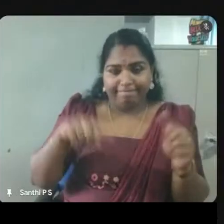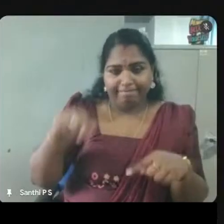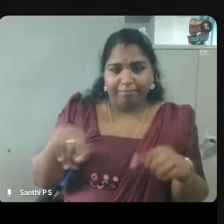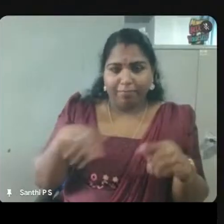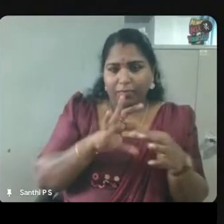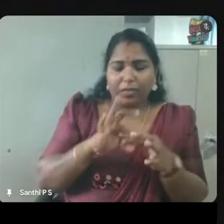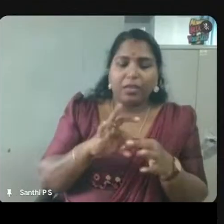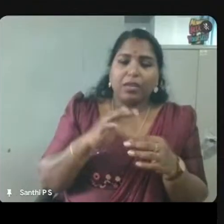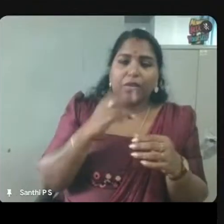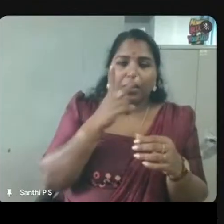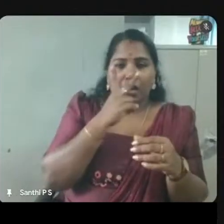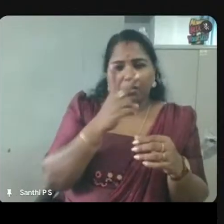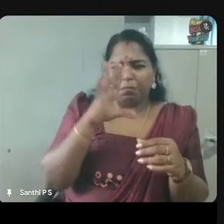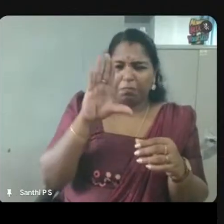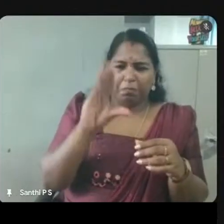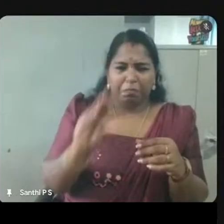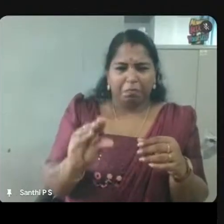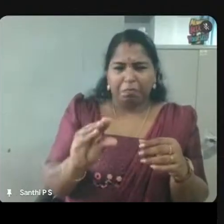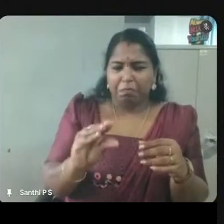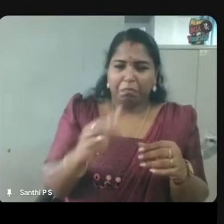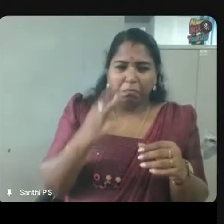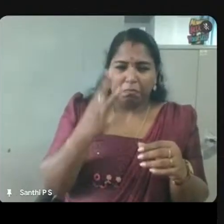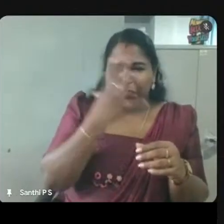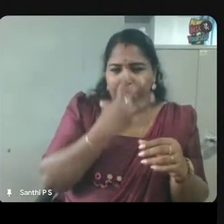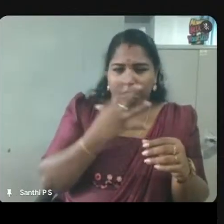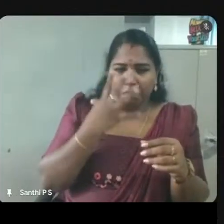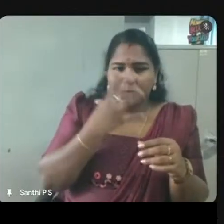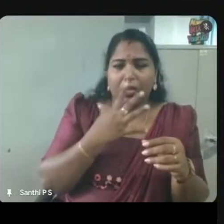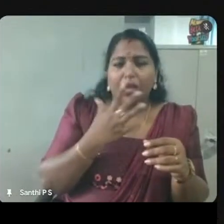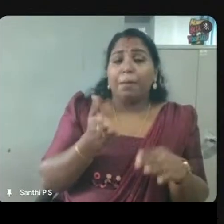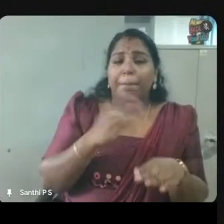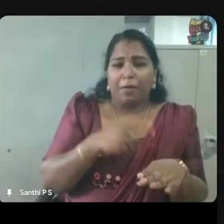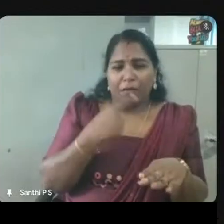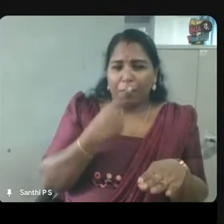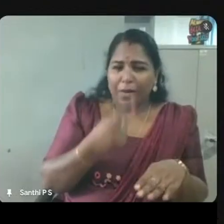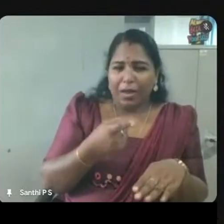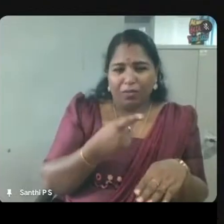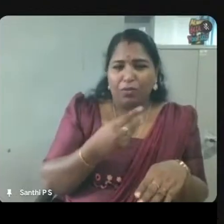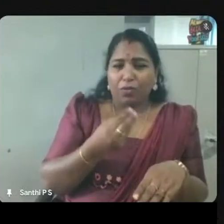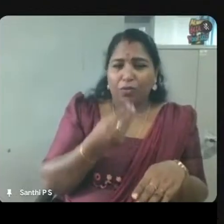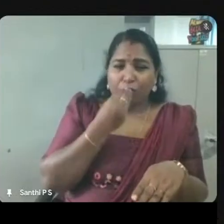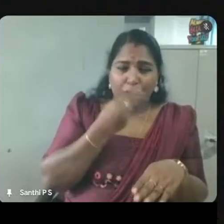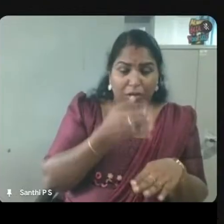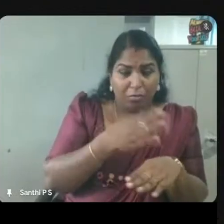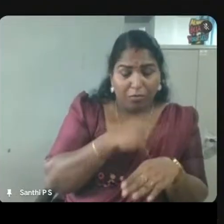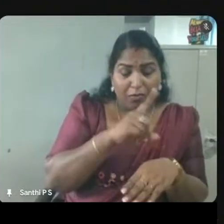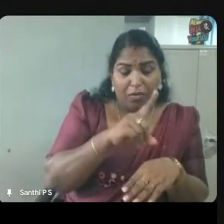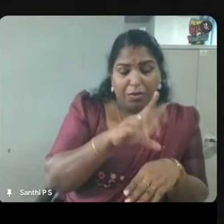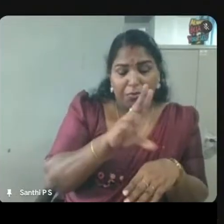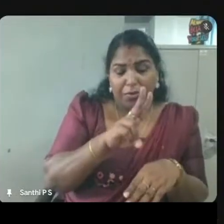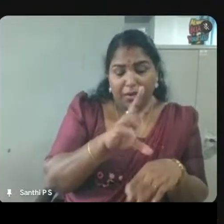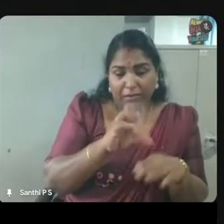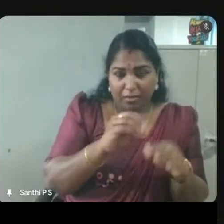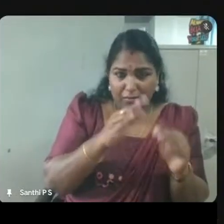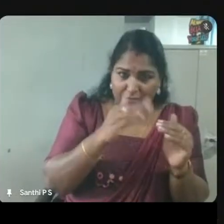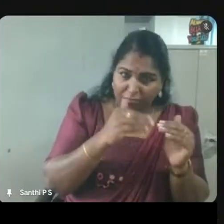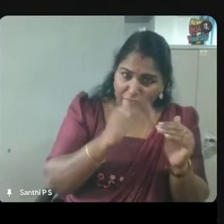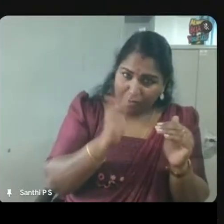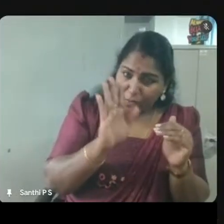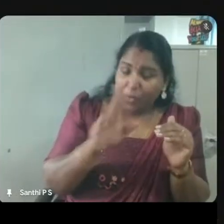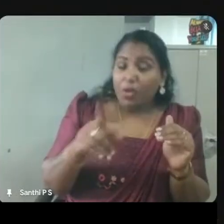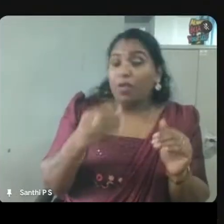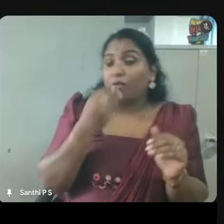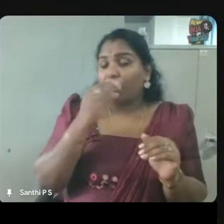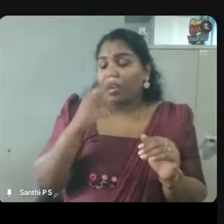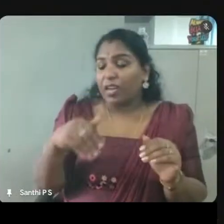വരാം. നമുക്ക് ഫാസ്റ്റിംഗ് ഷുഗർ 120 കൂടുന്നു, ഓരോ സമയത്തെയും ബ്ലഡ് ഷുഗർ 200 കൂടുമ്പോൾ നമ്മുടെ കണ്ണിനകത്ത് ഈ തിമിരം വരുന്നു എന്നൊക്കെ